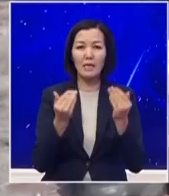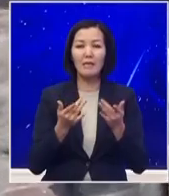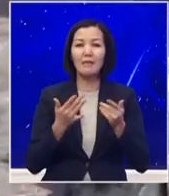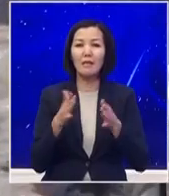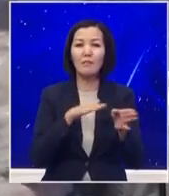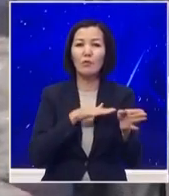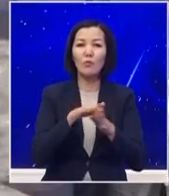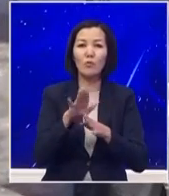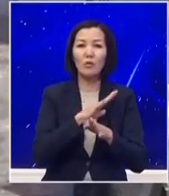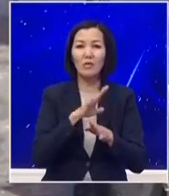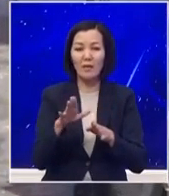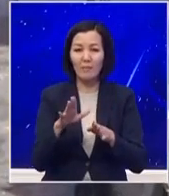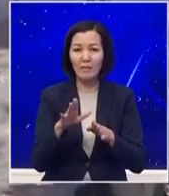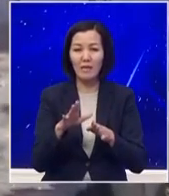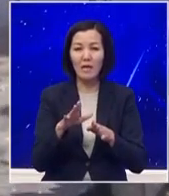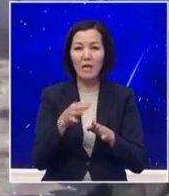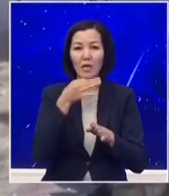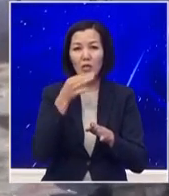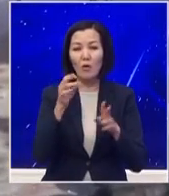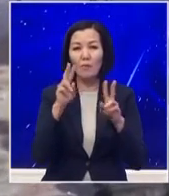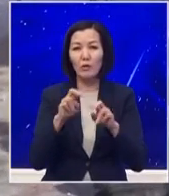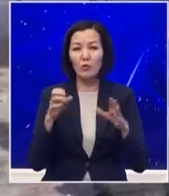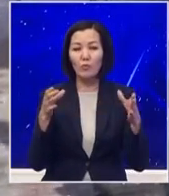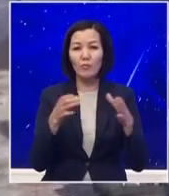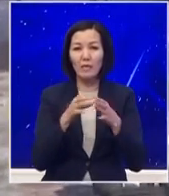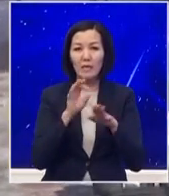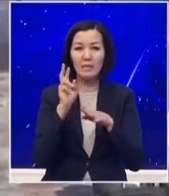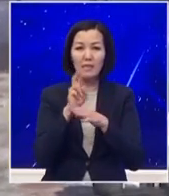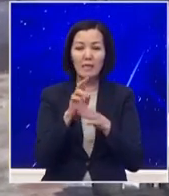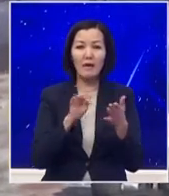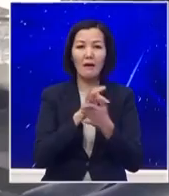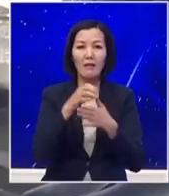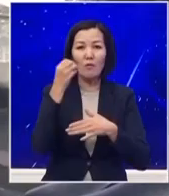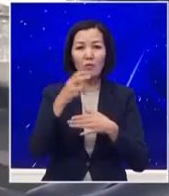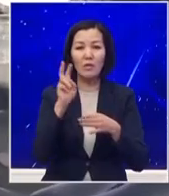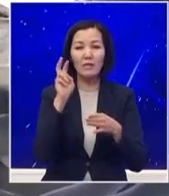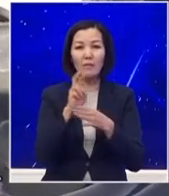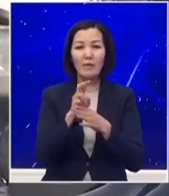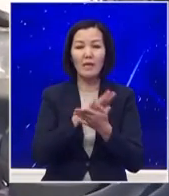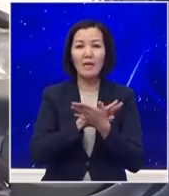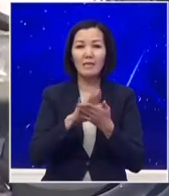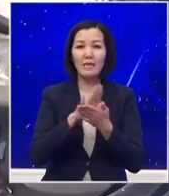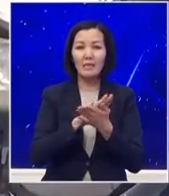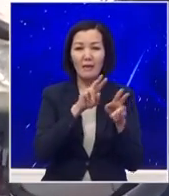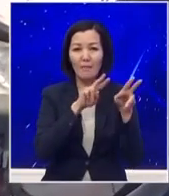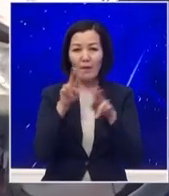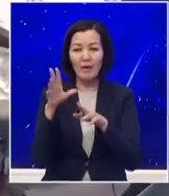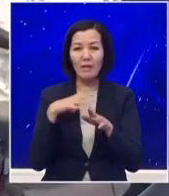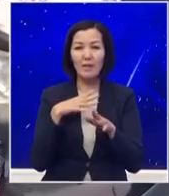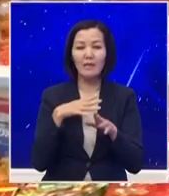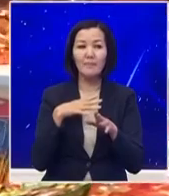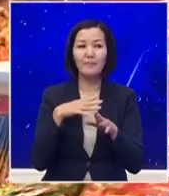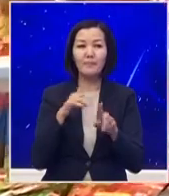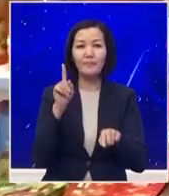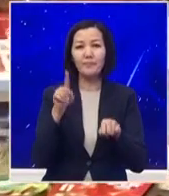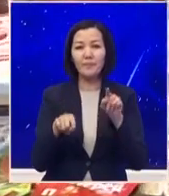талаптардың орындалу-орындалмауын жауаптылар тексерді. Тексеру тобы алдымен шаһар орталығына барды. Санитар талаптарды бақылады. Өкініштісі,